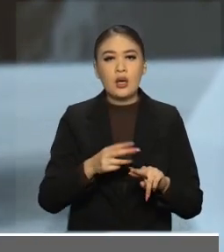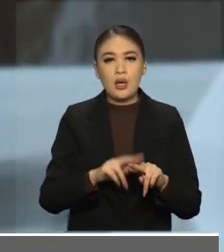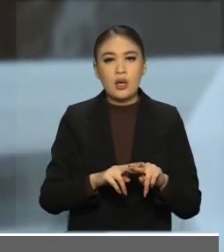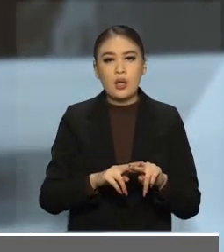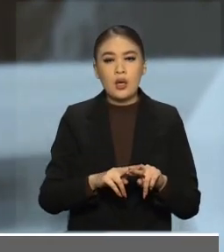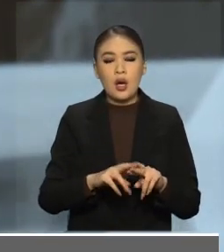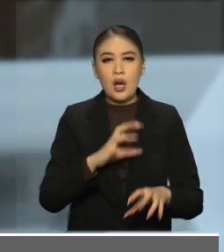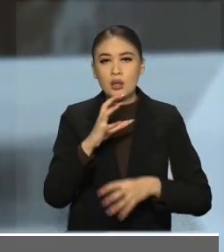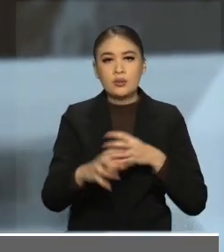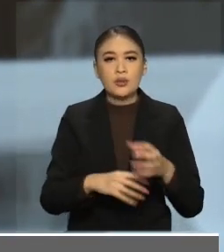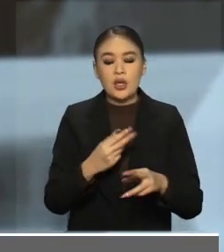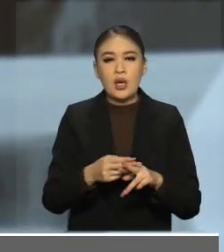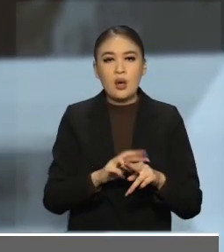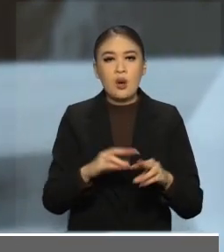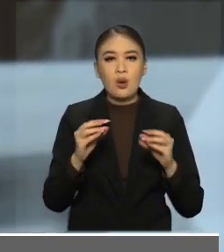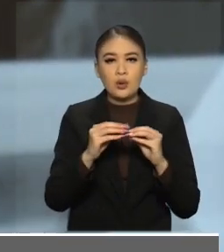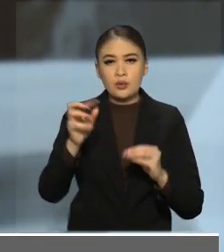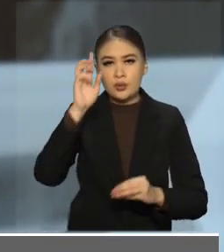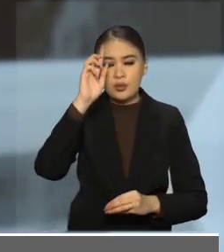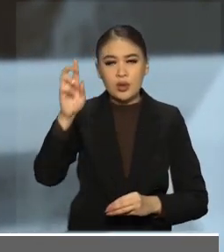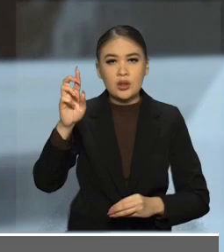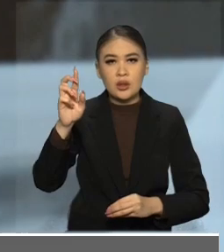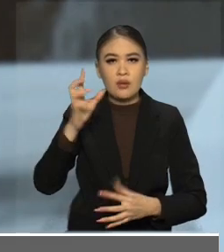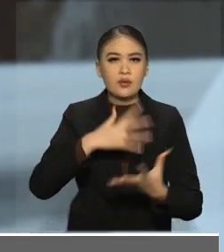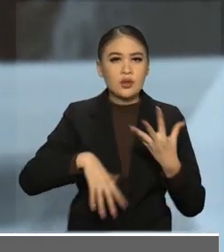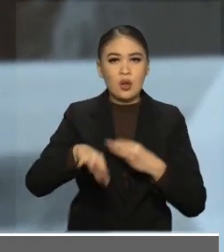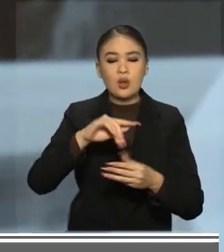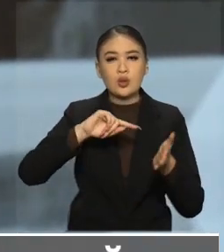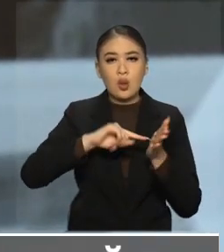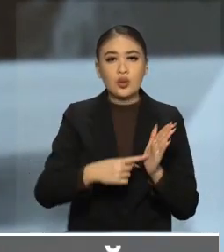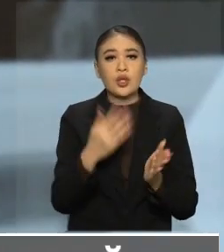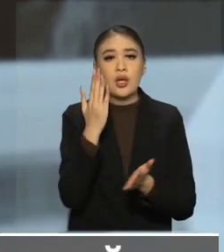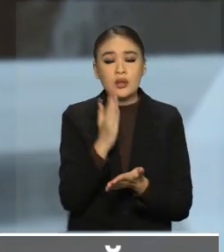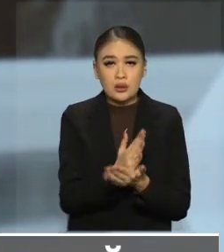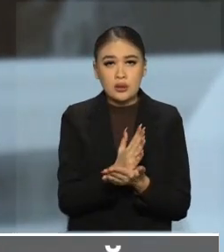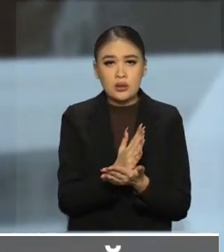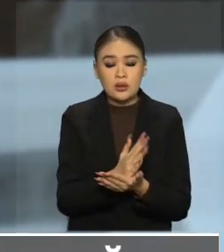әлемдегі 10-нан артық мемлекетте мекемелері бар. Яғни